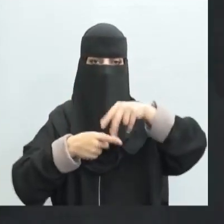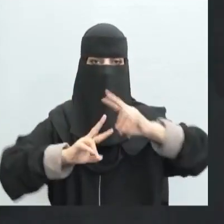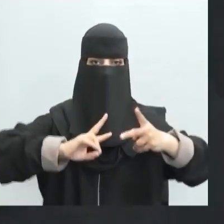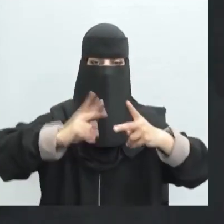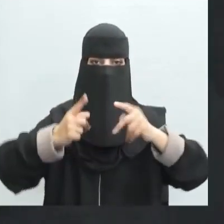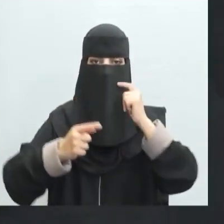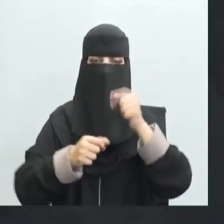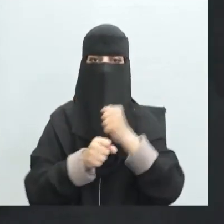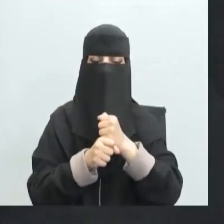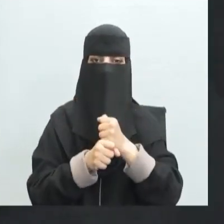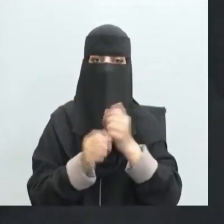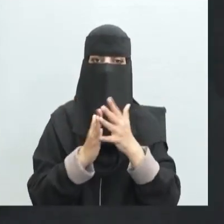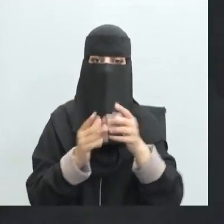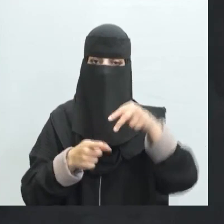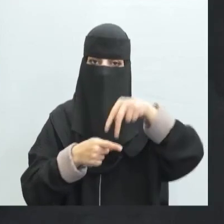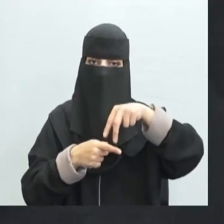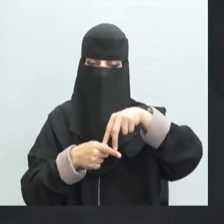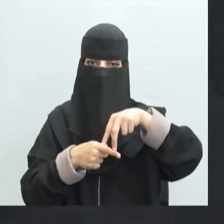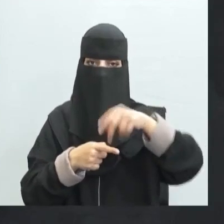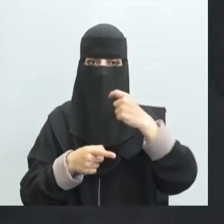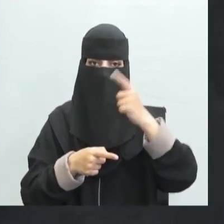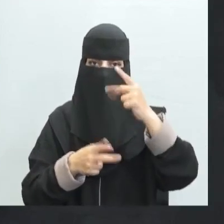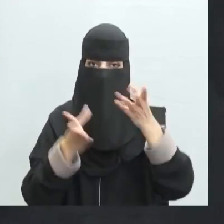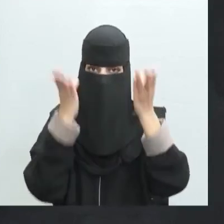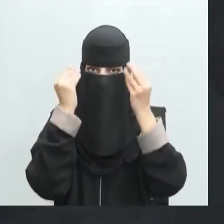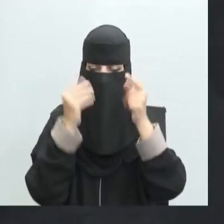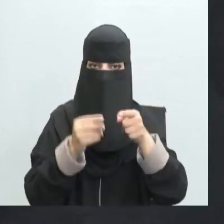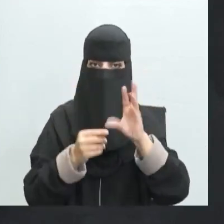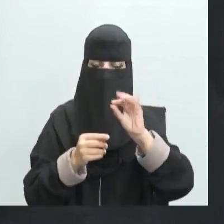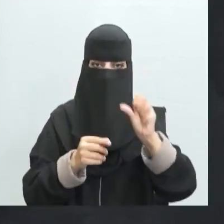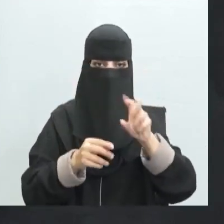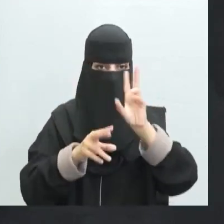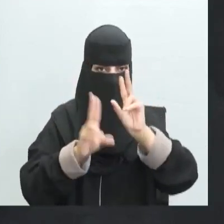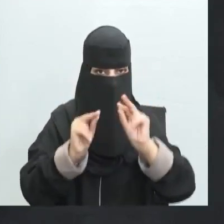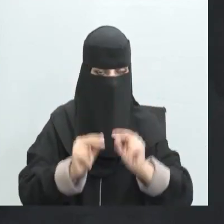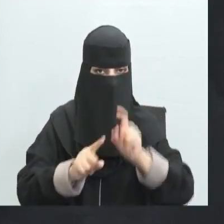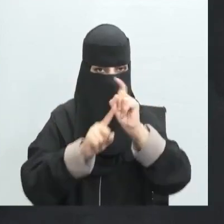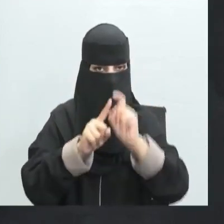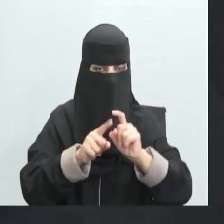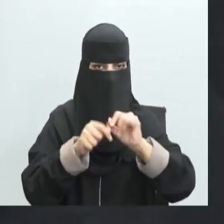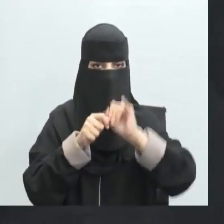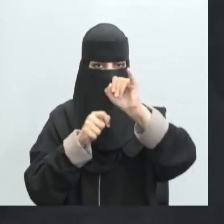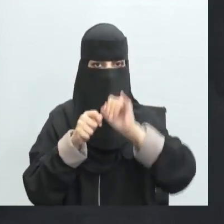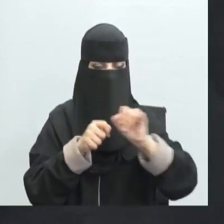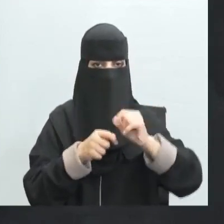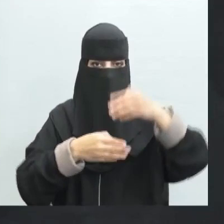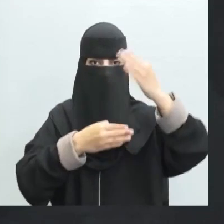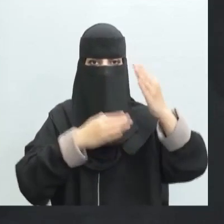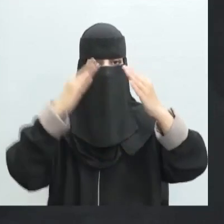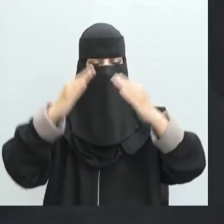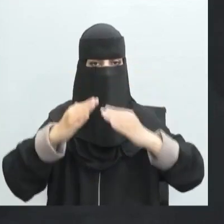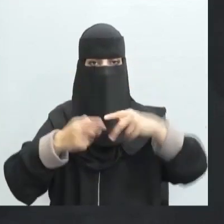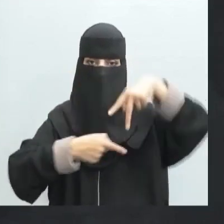المختلفه طبعا الدوال المثلثيه ان شاء الله اللي راح نتعرف عليها هي نفس النسب ما بين اطوال الاضلاع ايضا